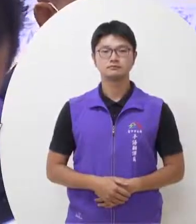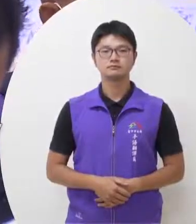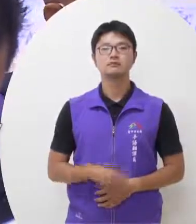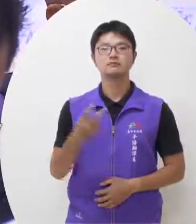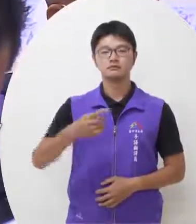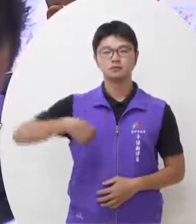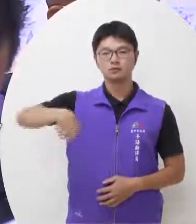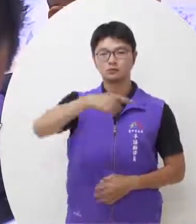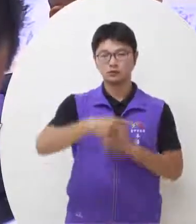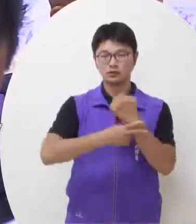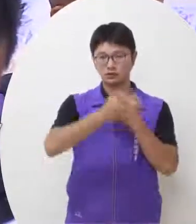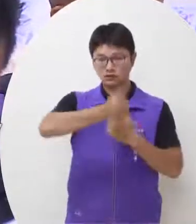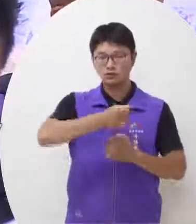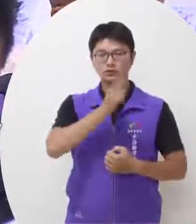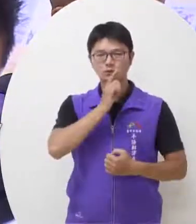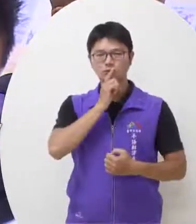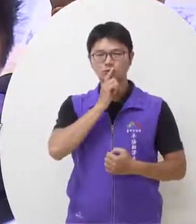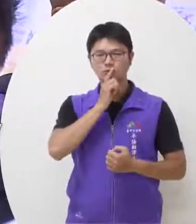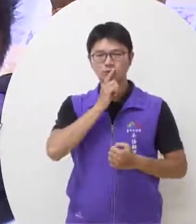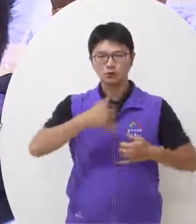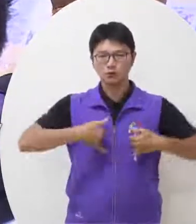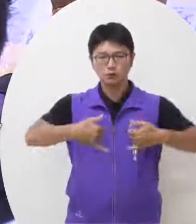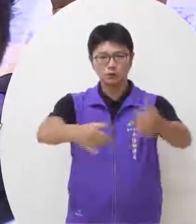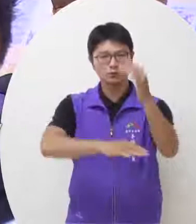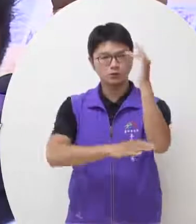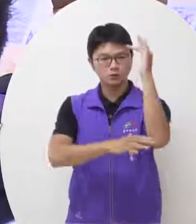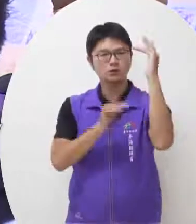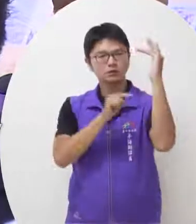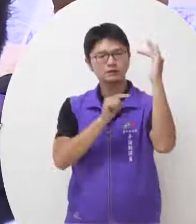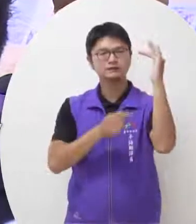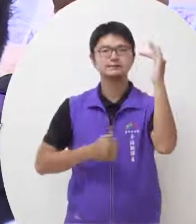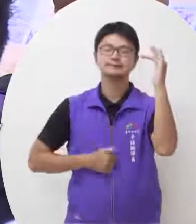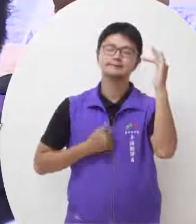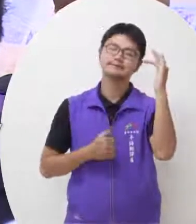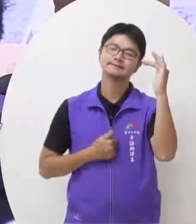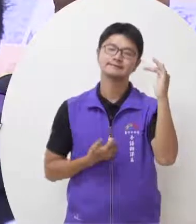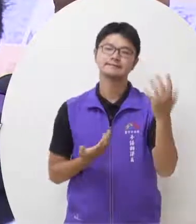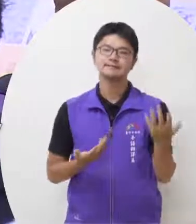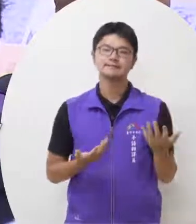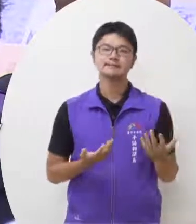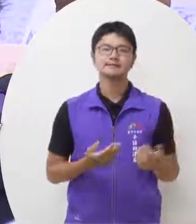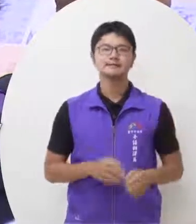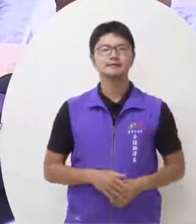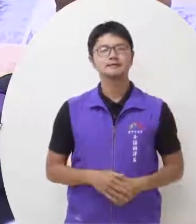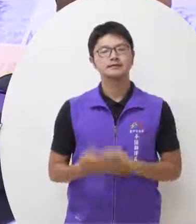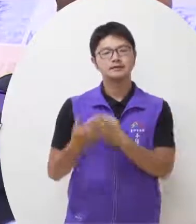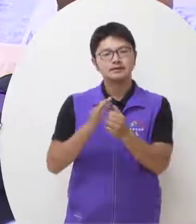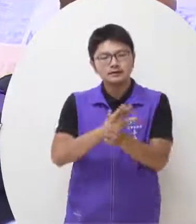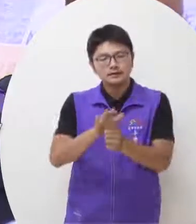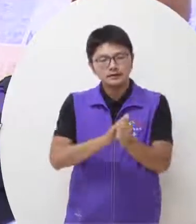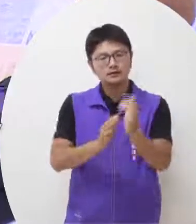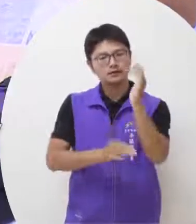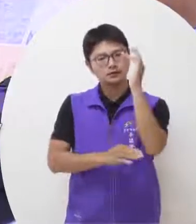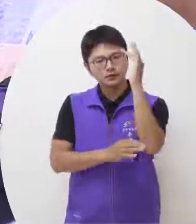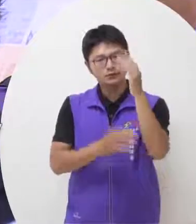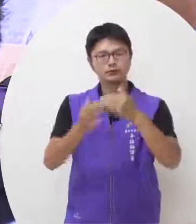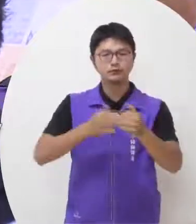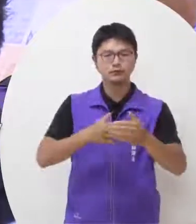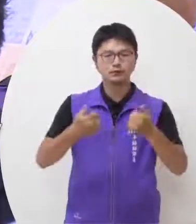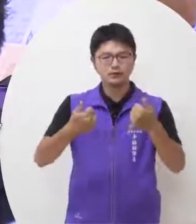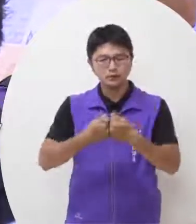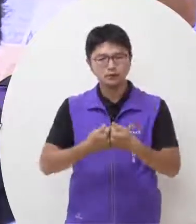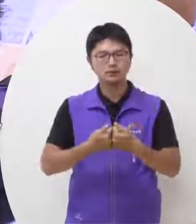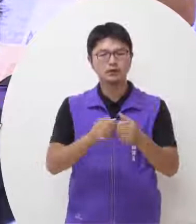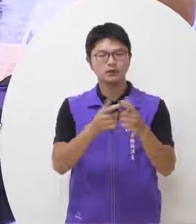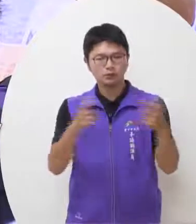的就是行道树，我是觉得这种爱树协会啦、护树团体啦，他们也真的